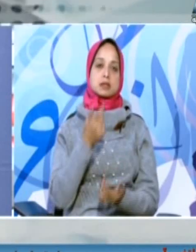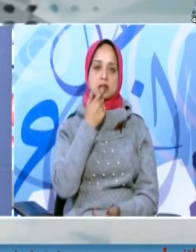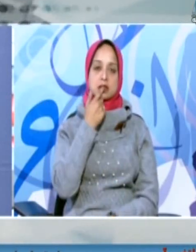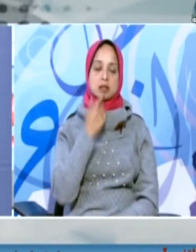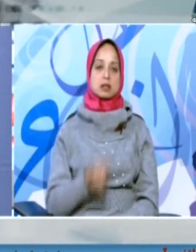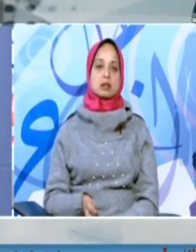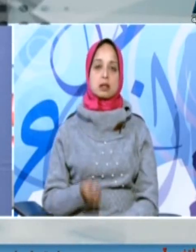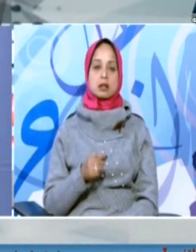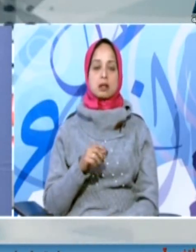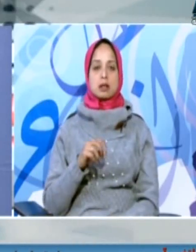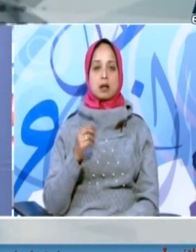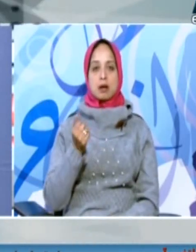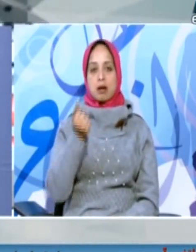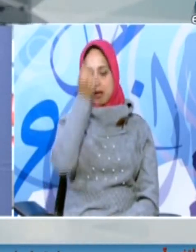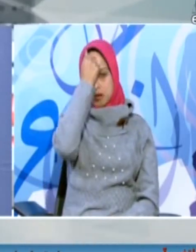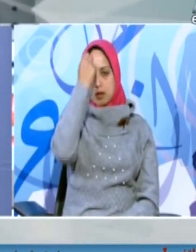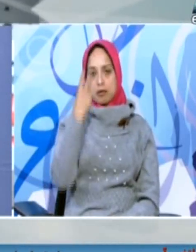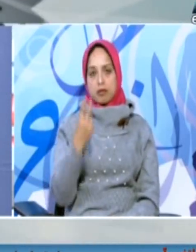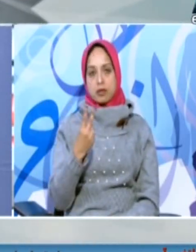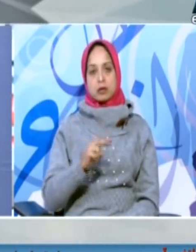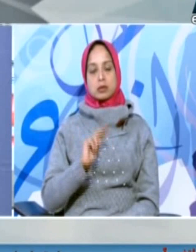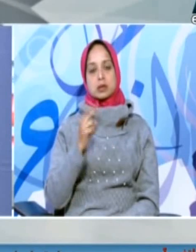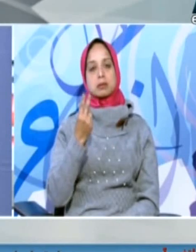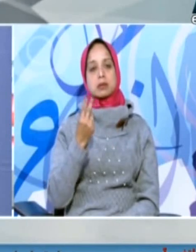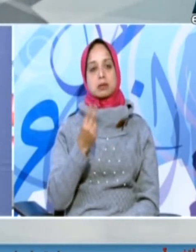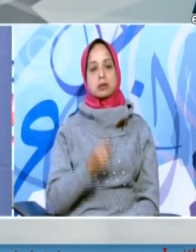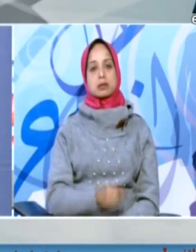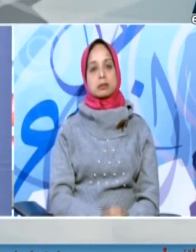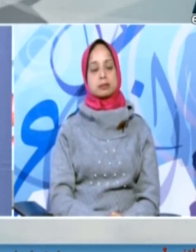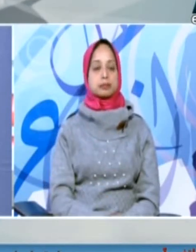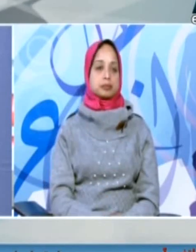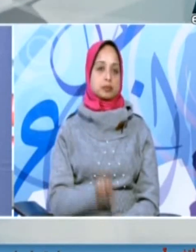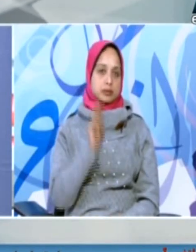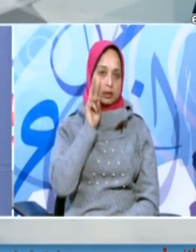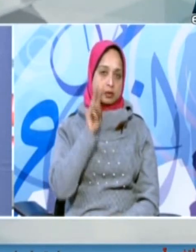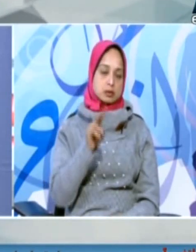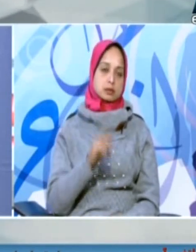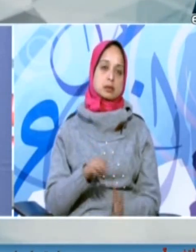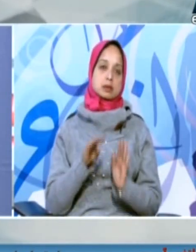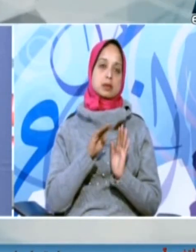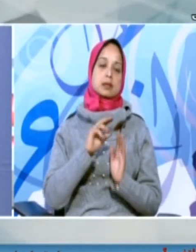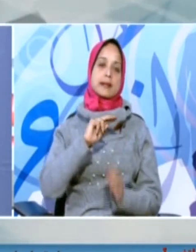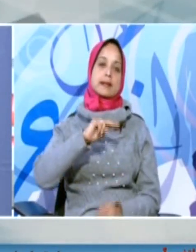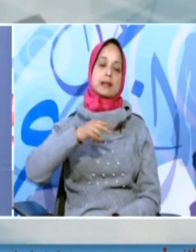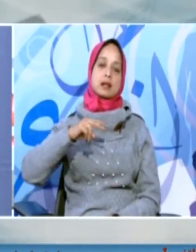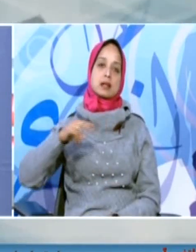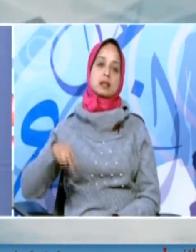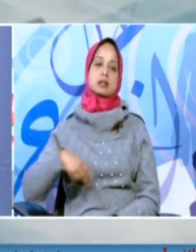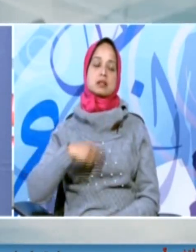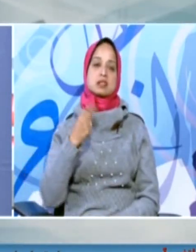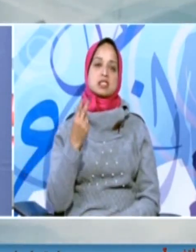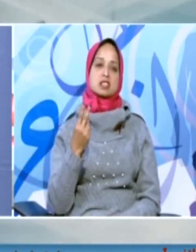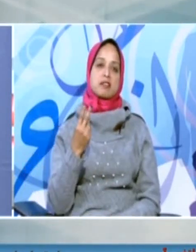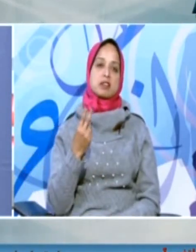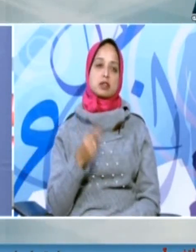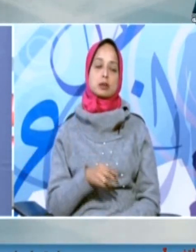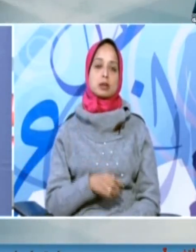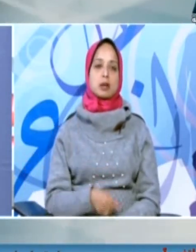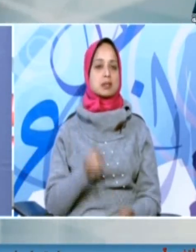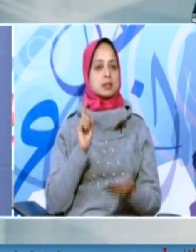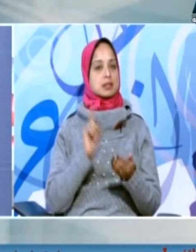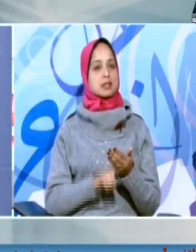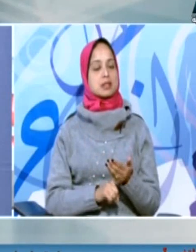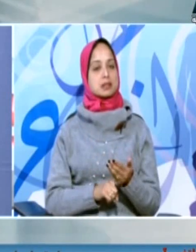ساره. ماشي حاضر. ماشي. هتلاقي بقى التعديل نزل حوالي صفحتين، حاجات بسيطه بس هي مهمه